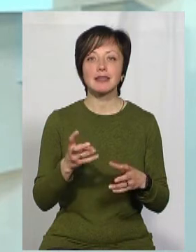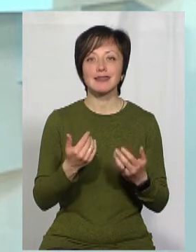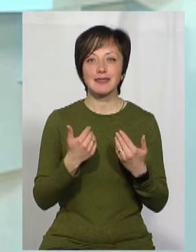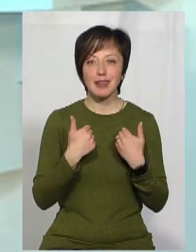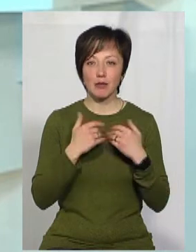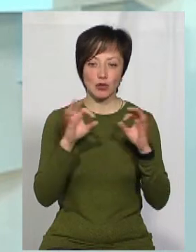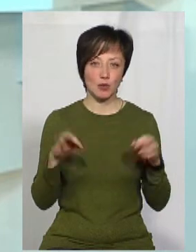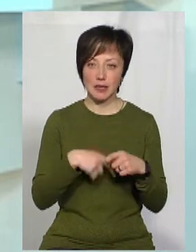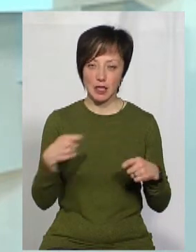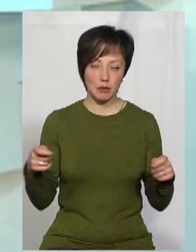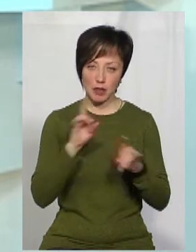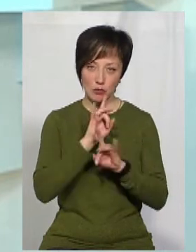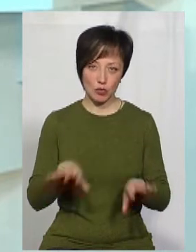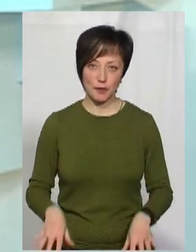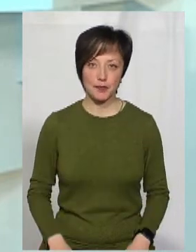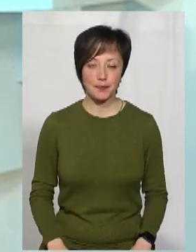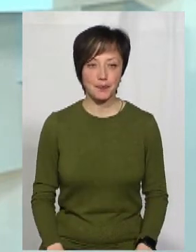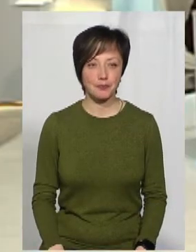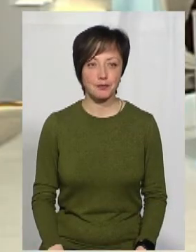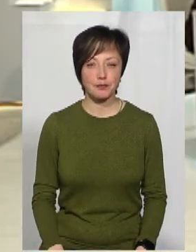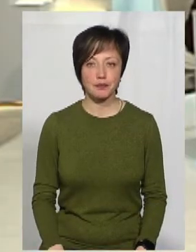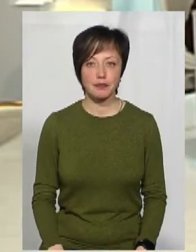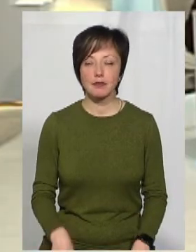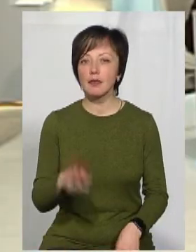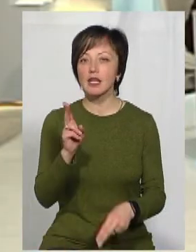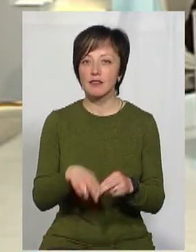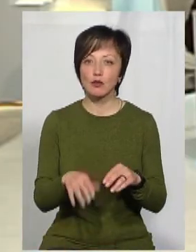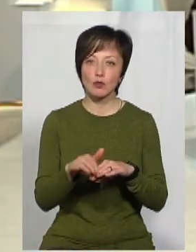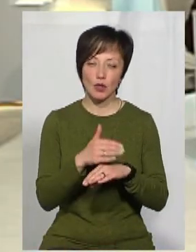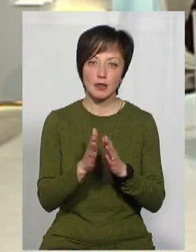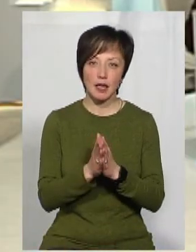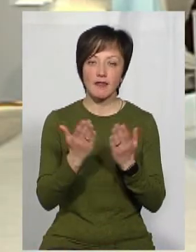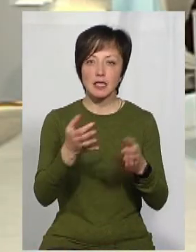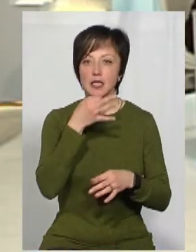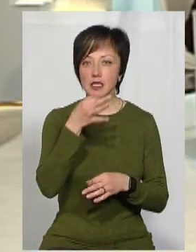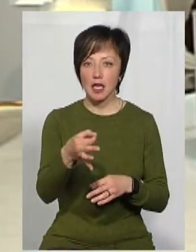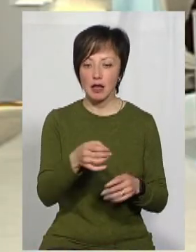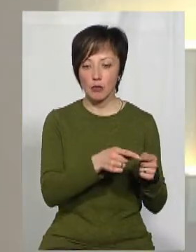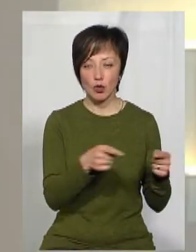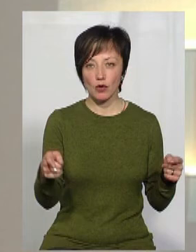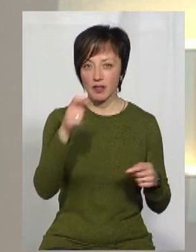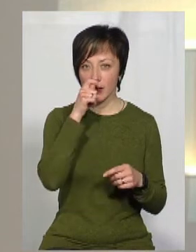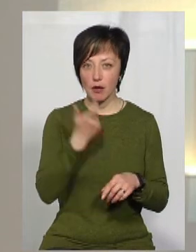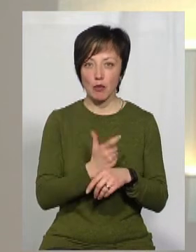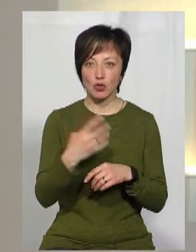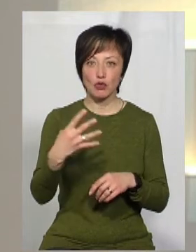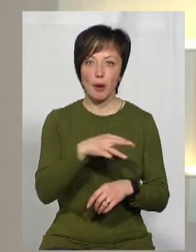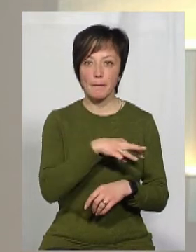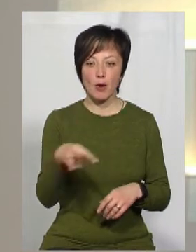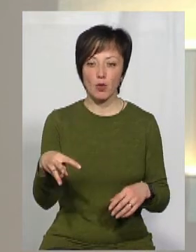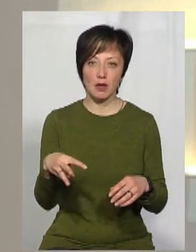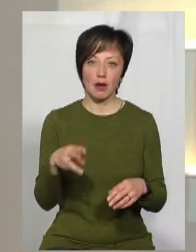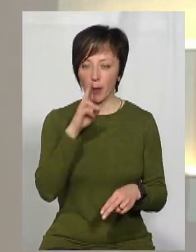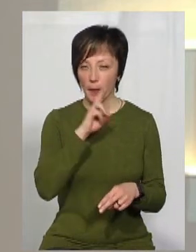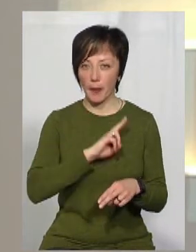За нами жодної затримки бути не може. І от буквально на завершення ви сказали впродовж квітня понад 40 мільйонів